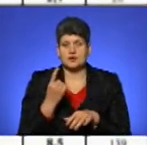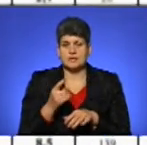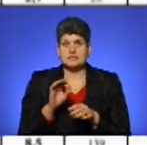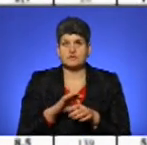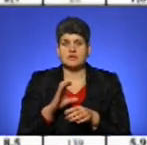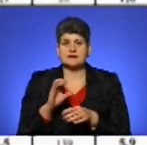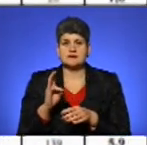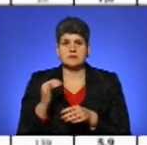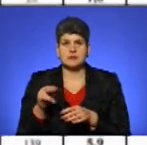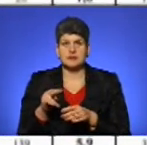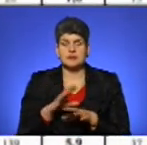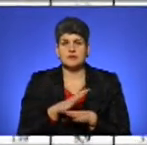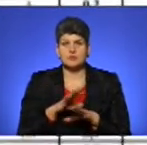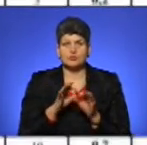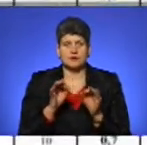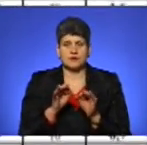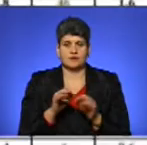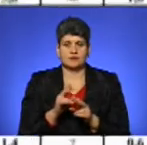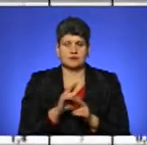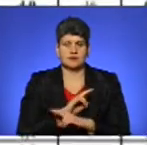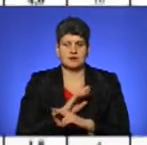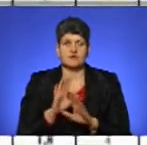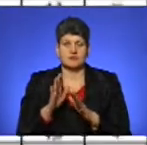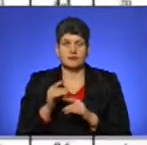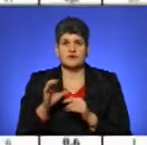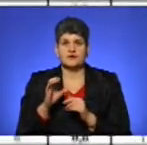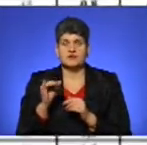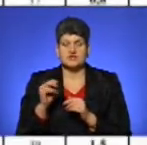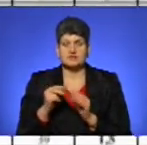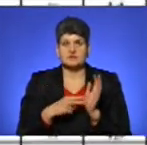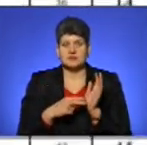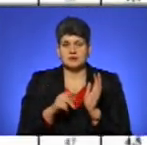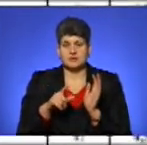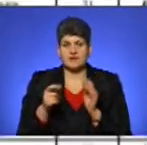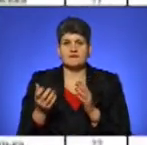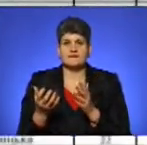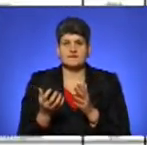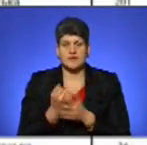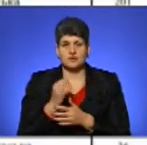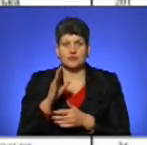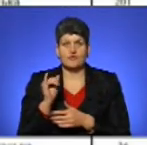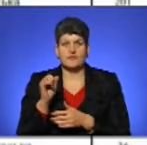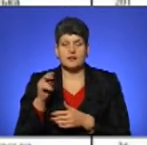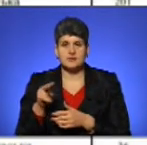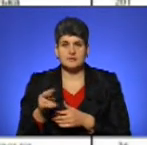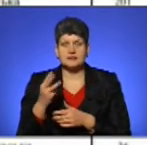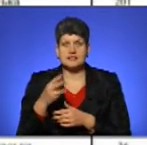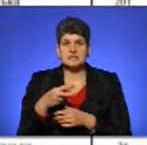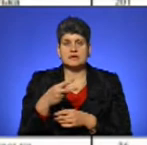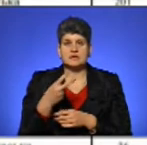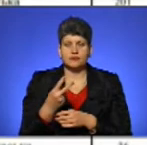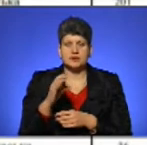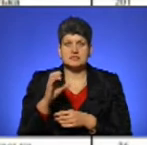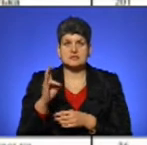СНІД та не було жодного летального випадку. З січня цього року у 70 жителів області виявлено ВІЛ, у 32 СНІД та 8